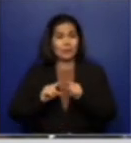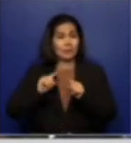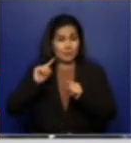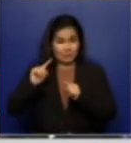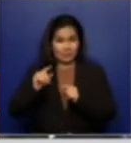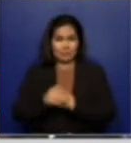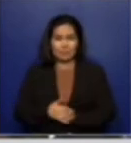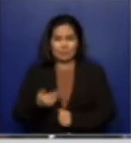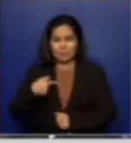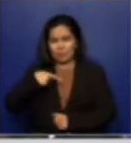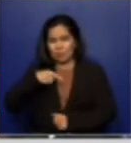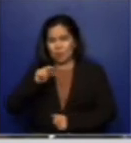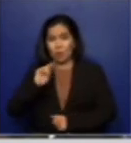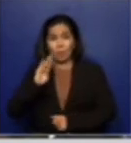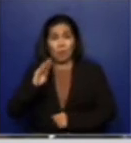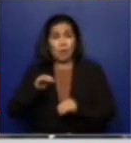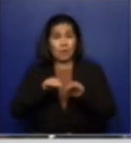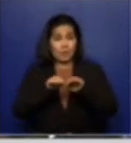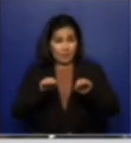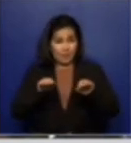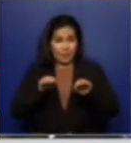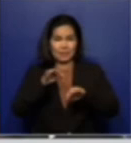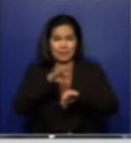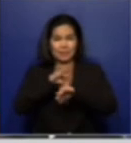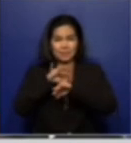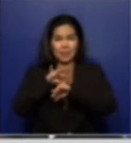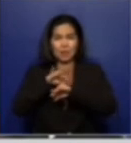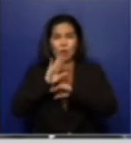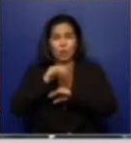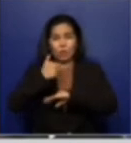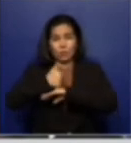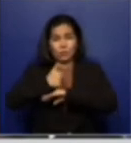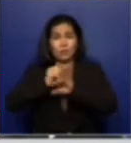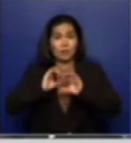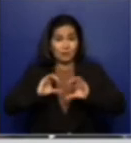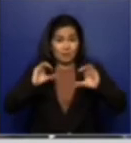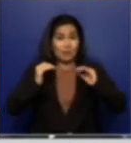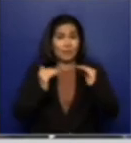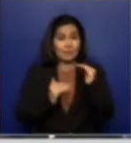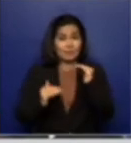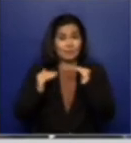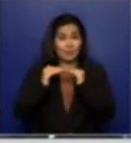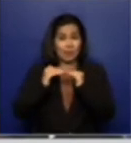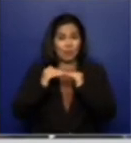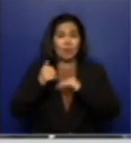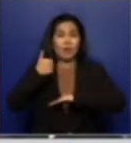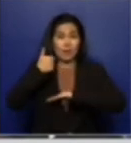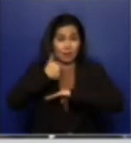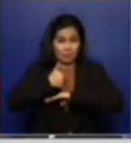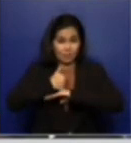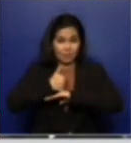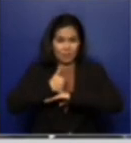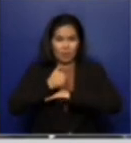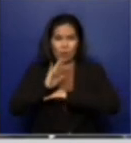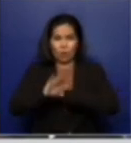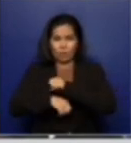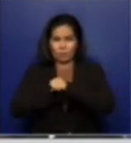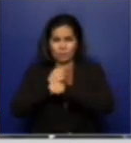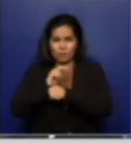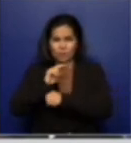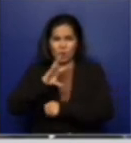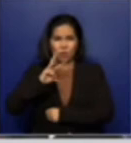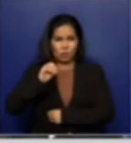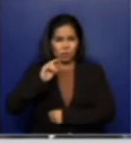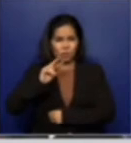ได้ออกพระราชบัญญัติหลักเกณฑ์การเทียบตำแหน่งหัวหน้าส่วนราชการที่เทียบเท่าอธิบดีในปี2562